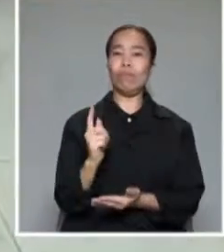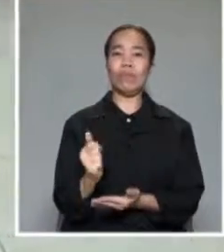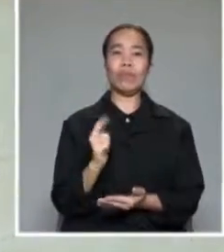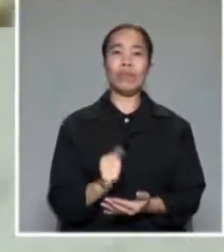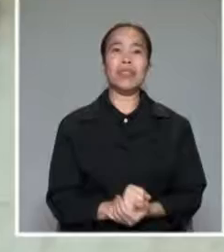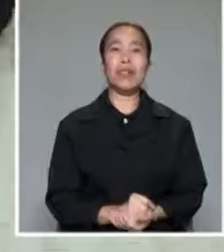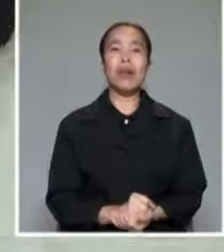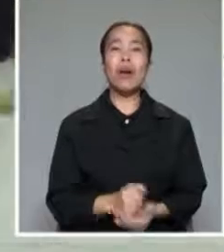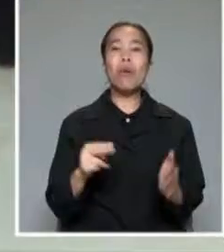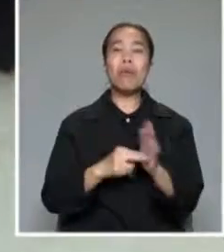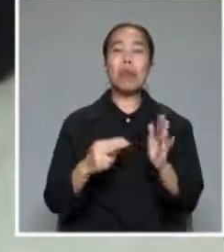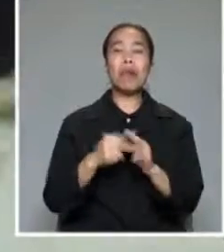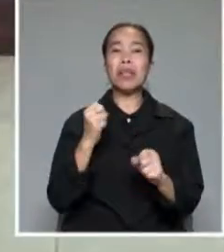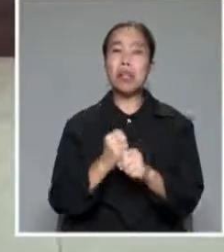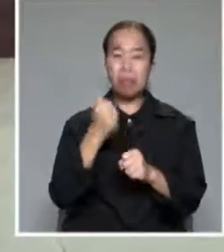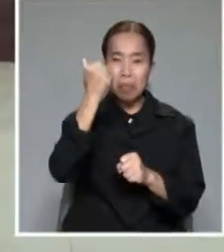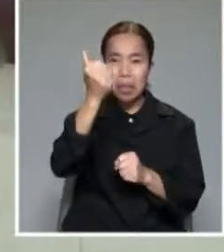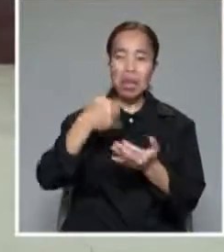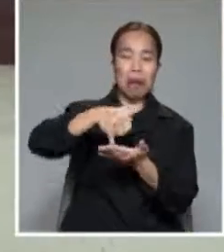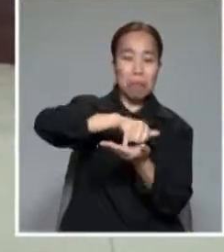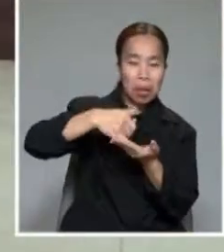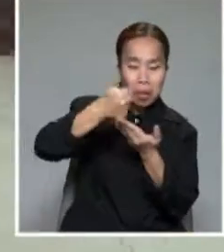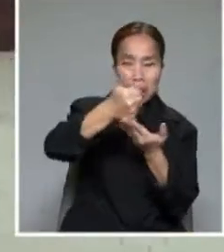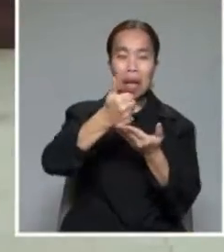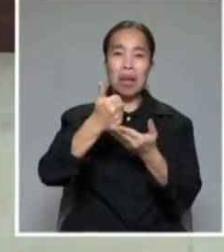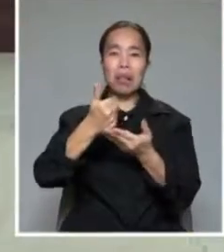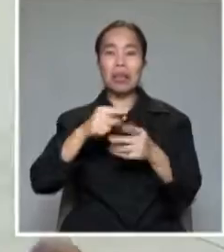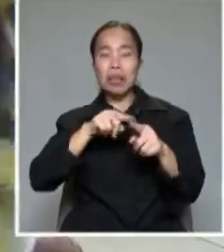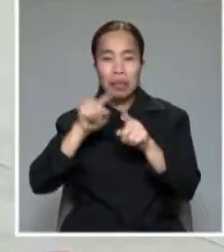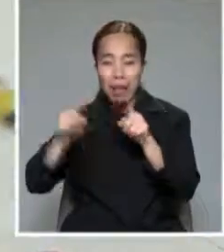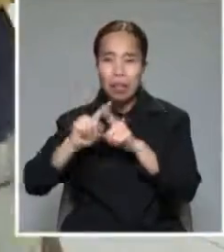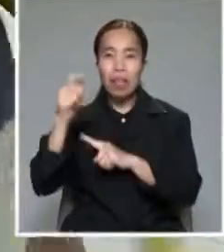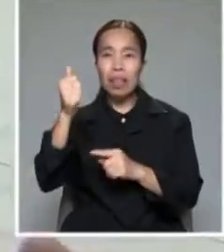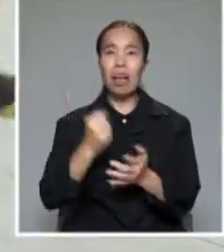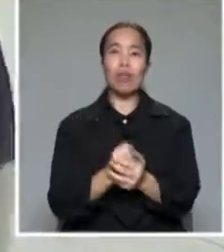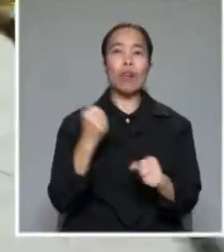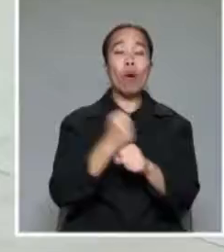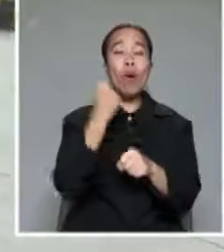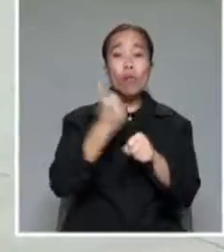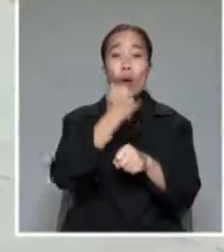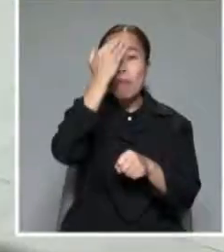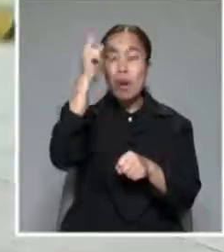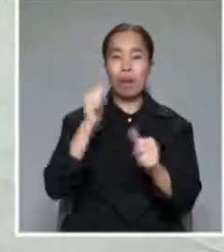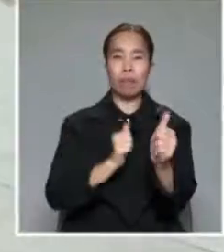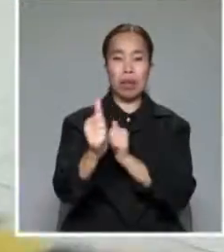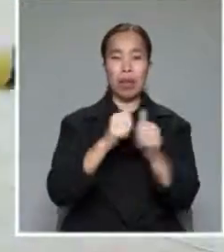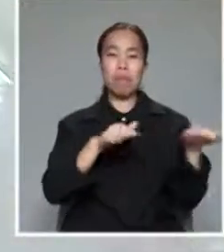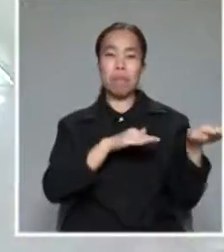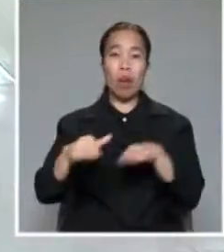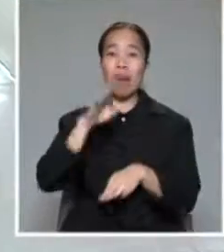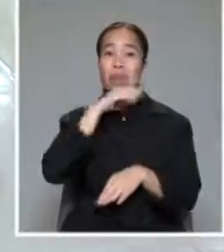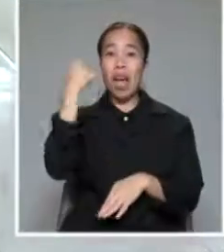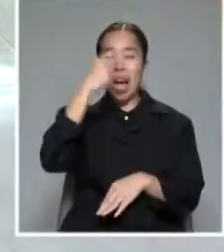ๆเรียกได้ว่าทั้งโยกทั้งสายกันเต็มที่เพราะน้องๆเหล่านี้ซ้อมเพื่อเตรียมการแข่งขันใครมีท่